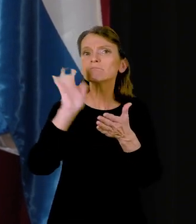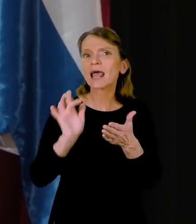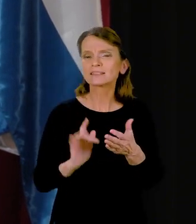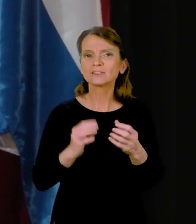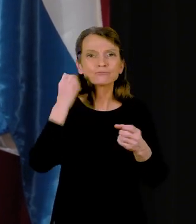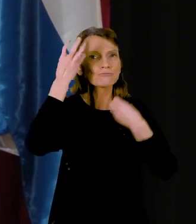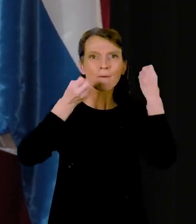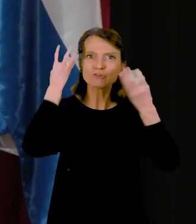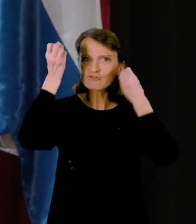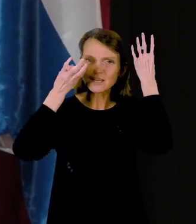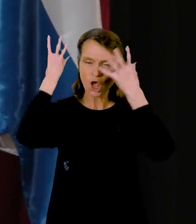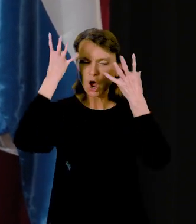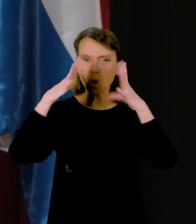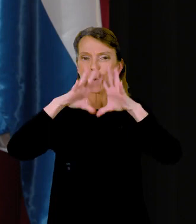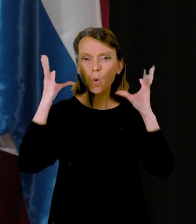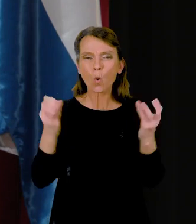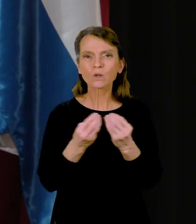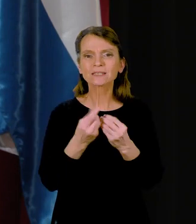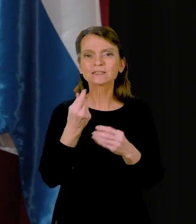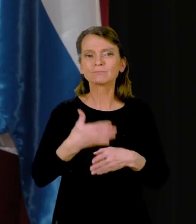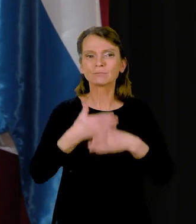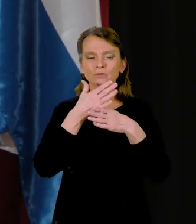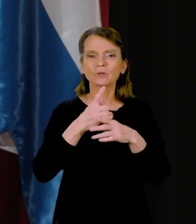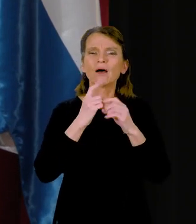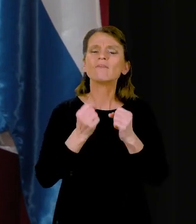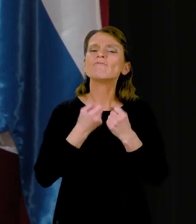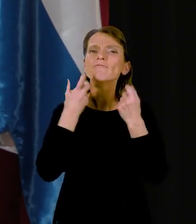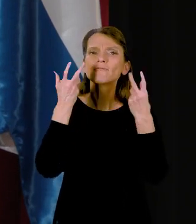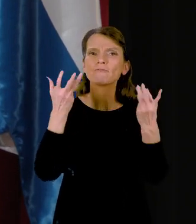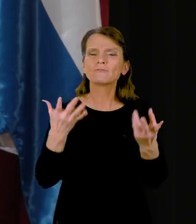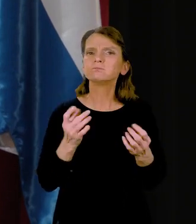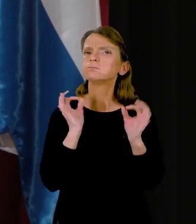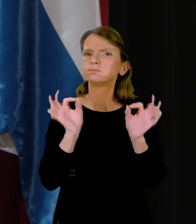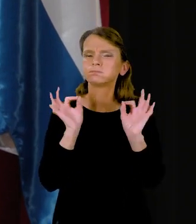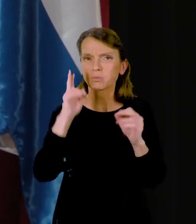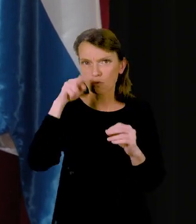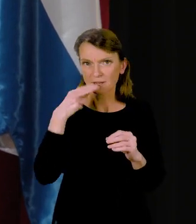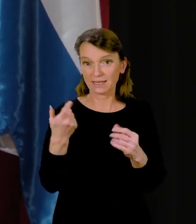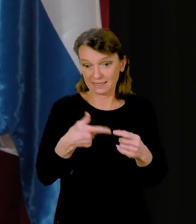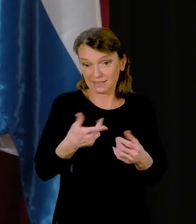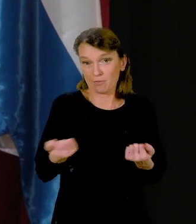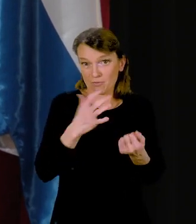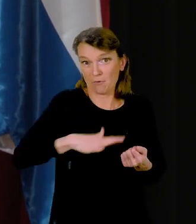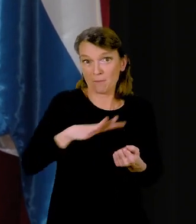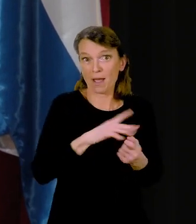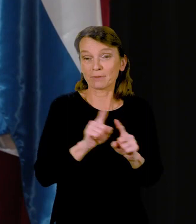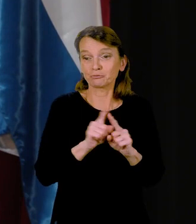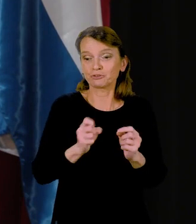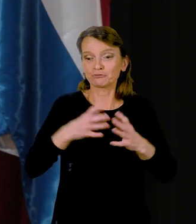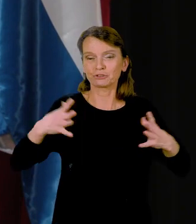praznino, domišljijo. Vse to s pomočjo številnih vrhunskih umetnikov, tako iz domačih logov, kot tudi